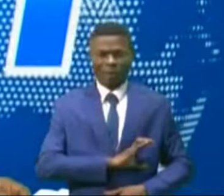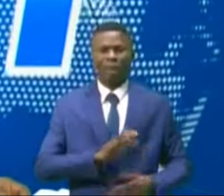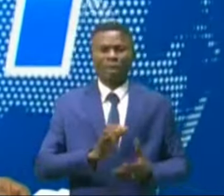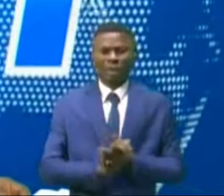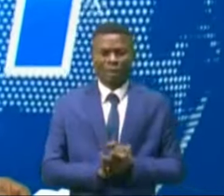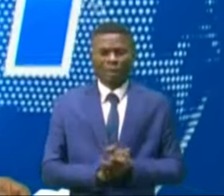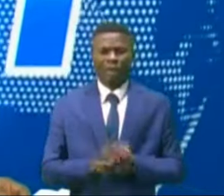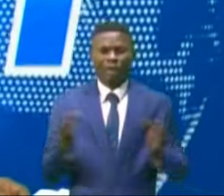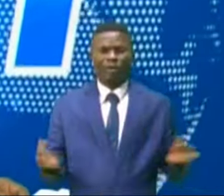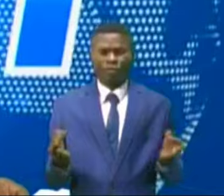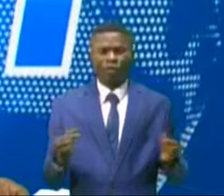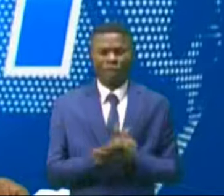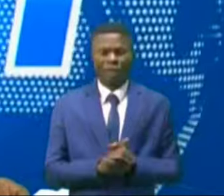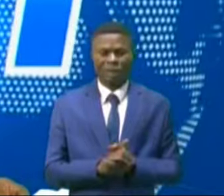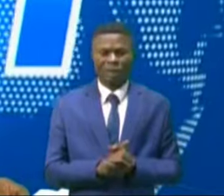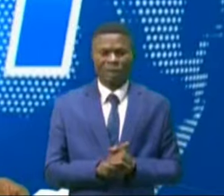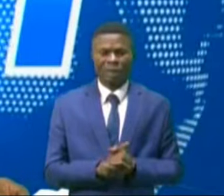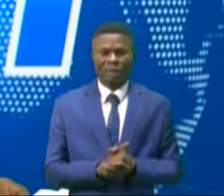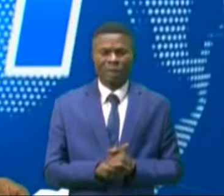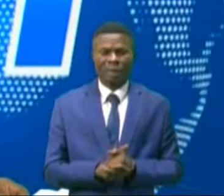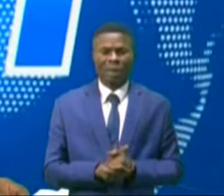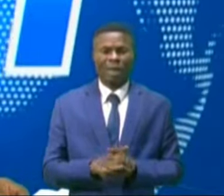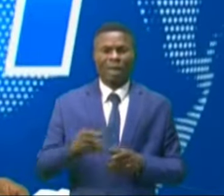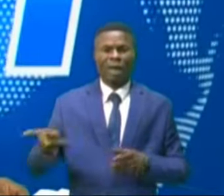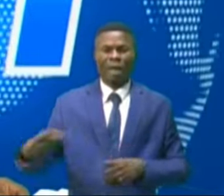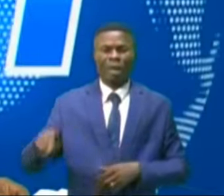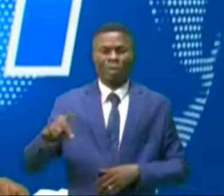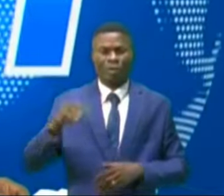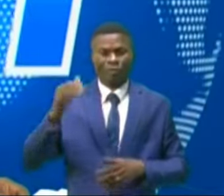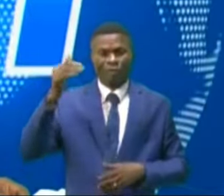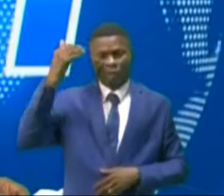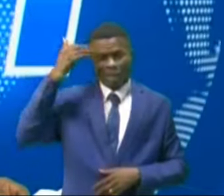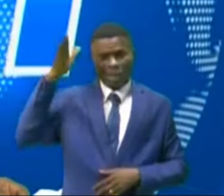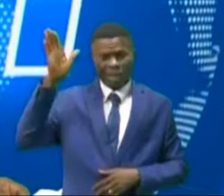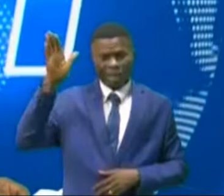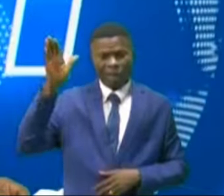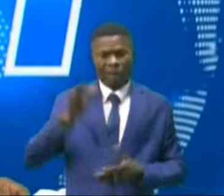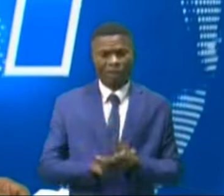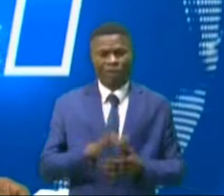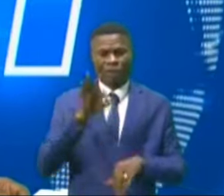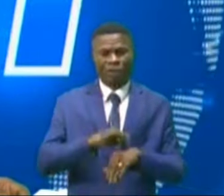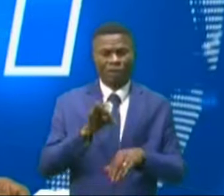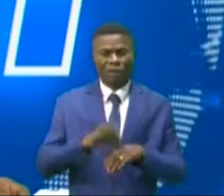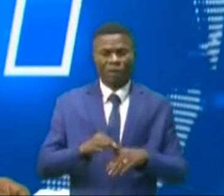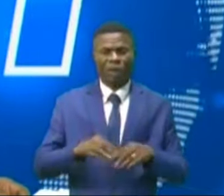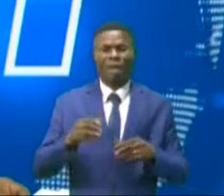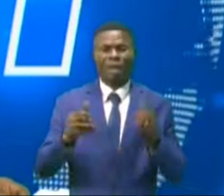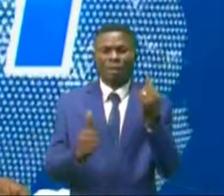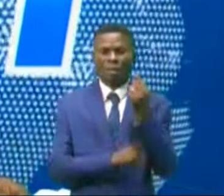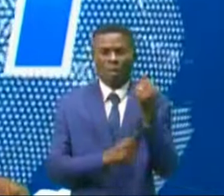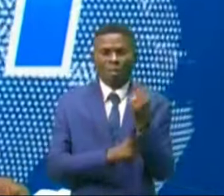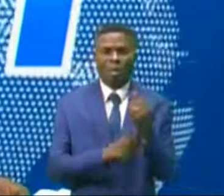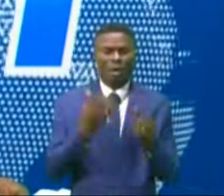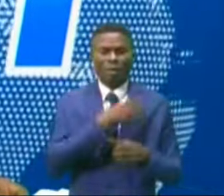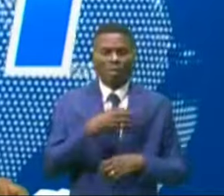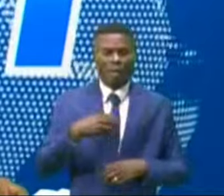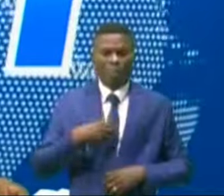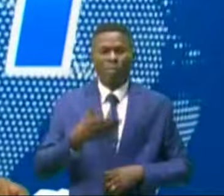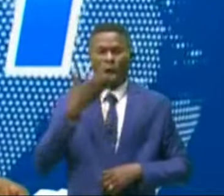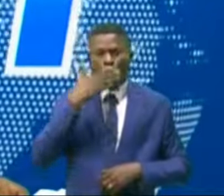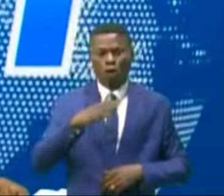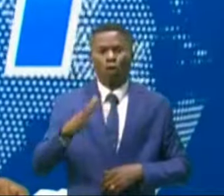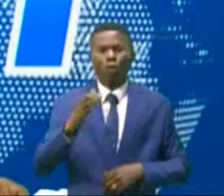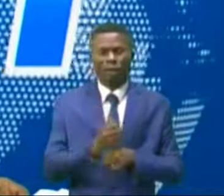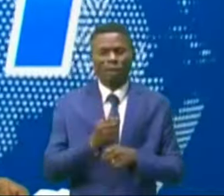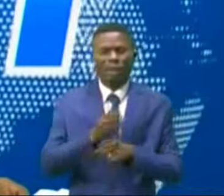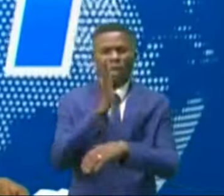tuberculose qui a été célébrée à Mbandaka, une occasion pour le corps sanitaire de sensibiliser les